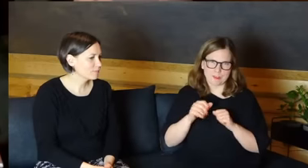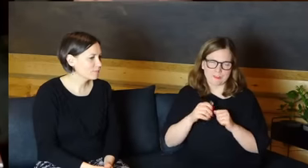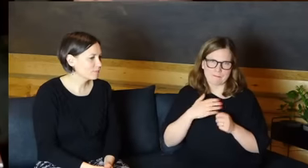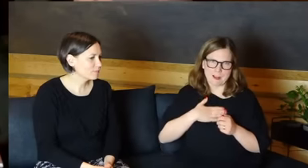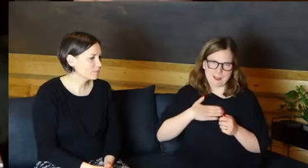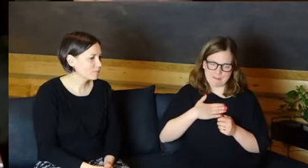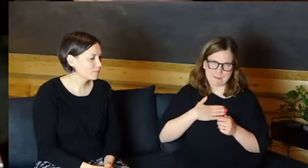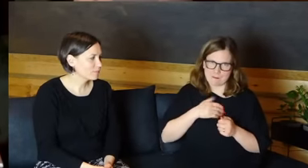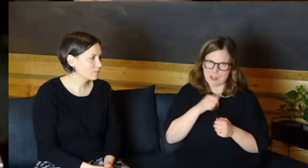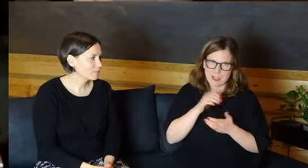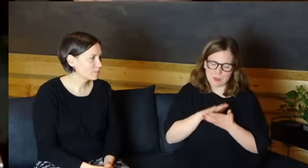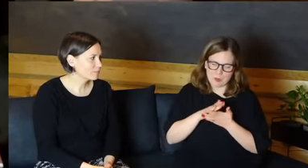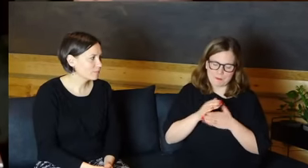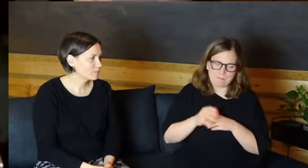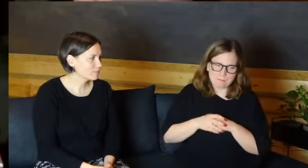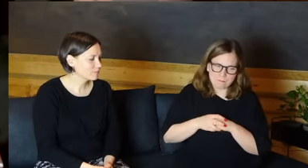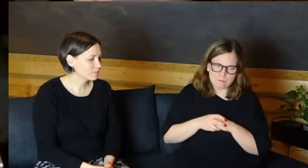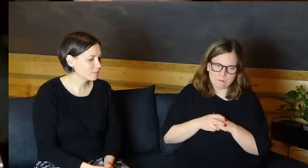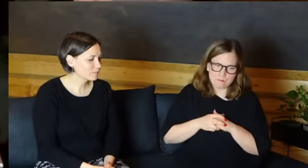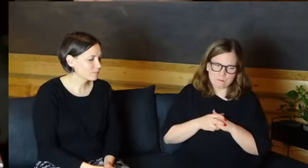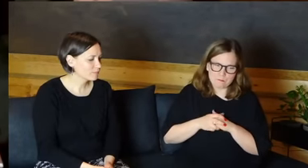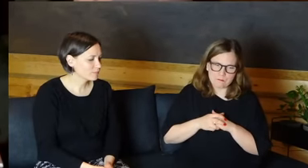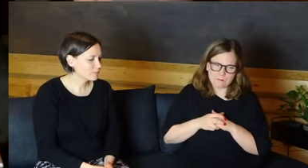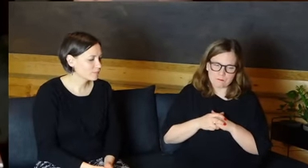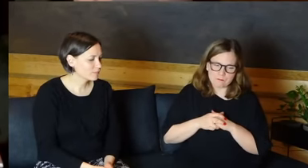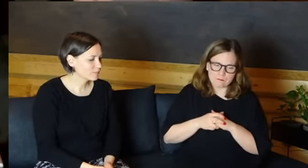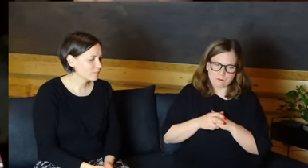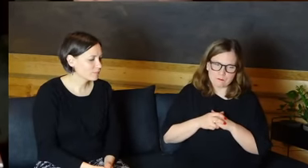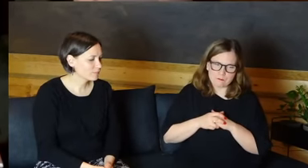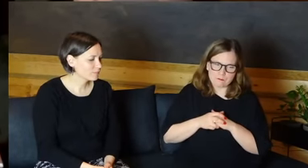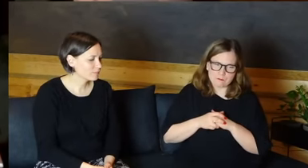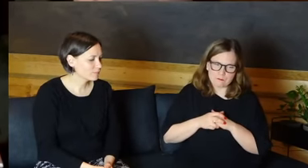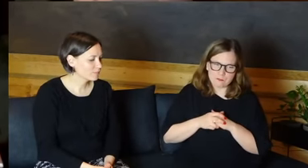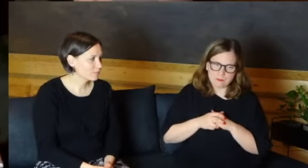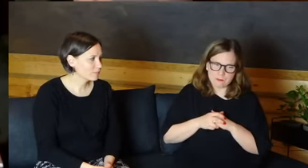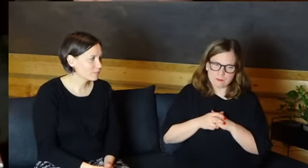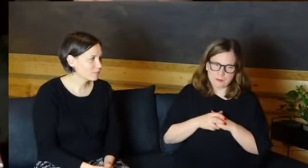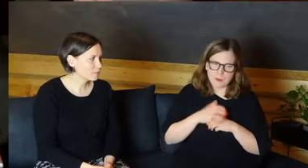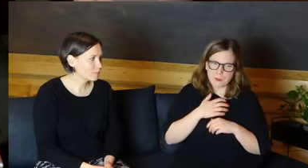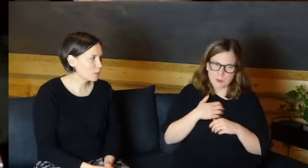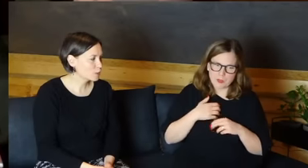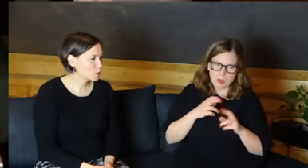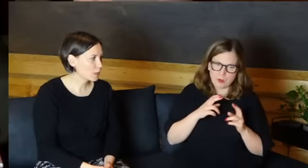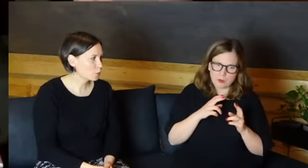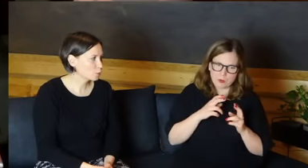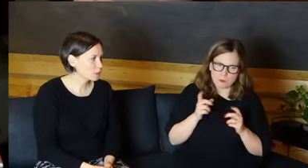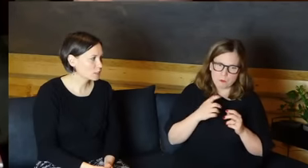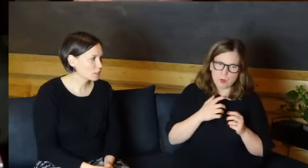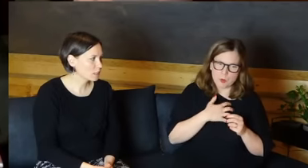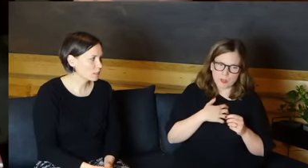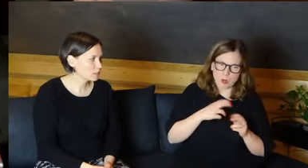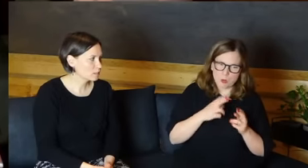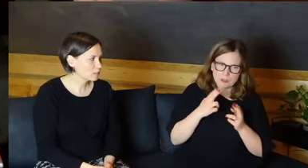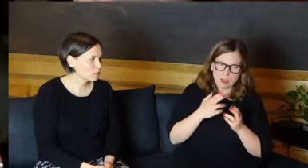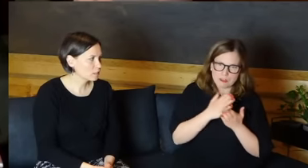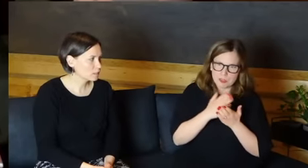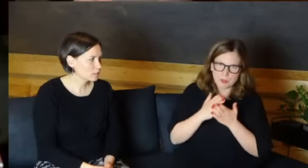läpi talvea saada, mutta ainakin jotakin ja sitten yrittää mahdollisimman paljon uutta asiakaskuntaa hoitaa